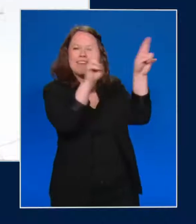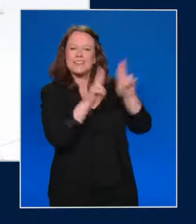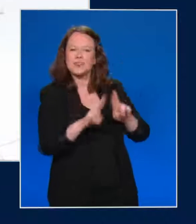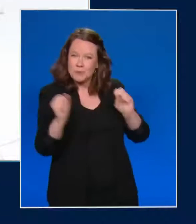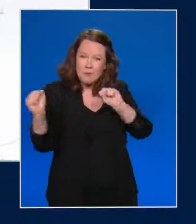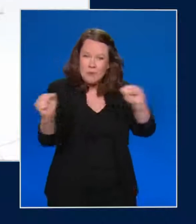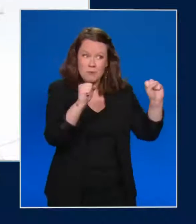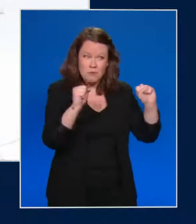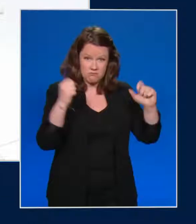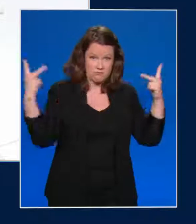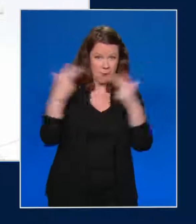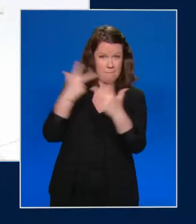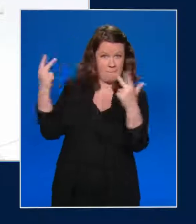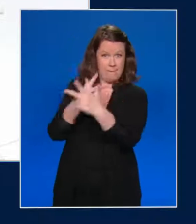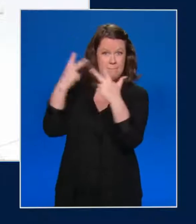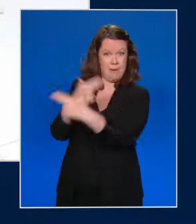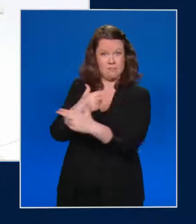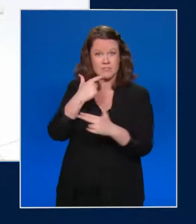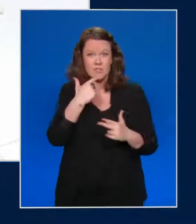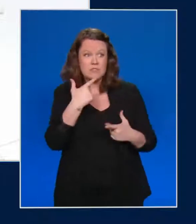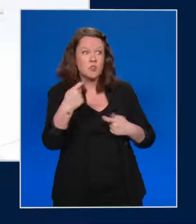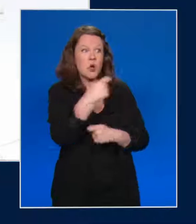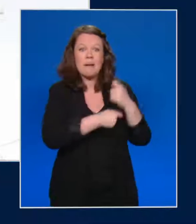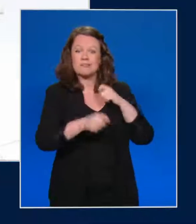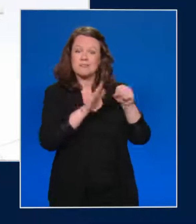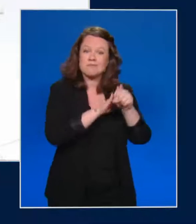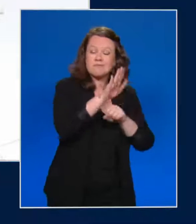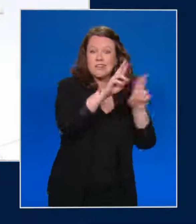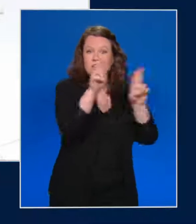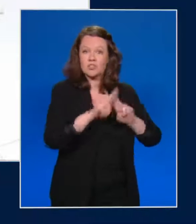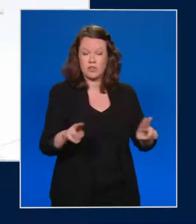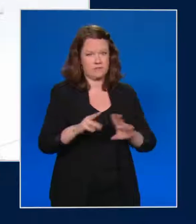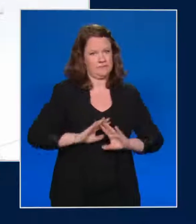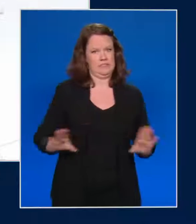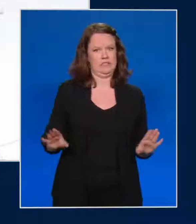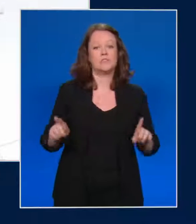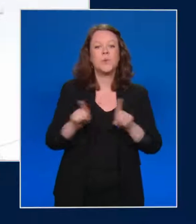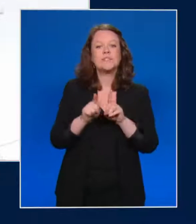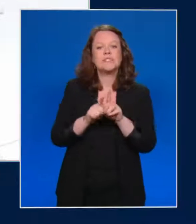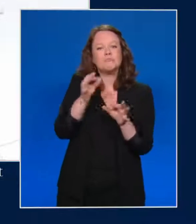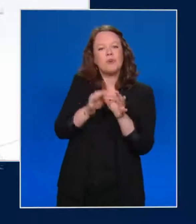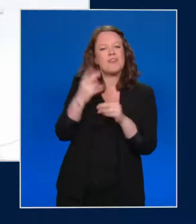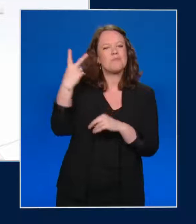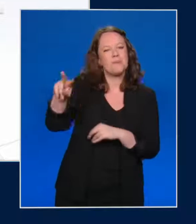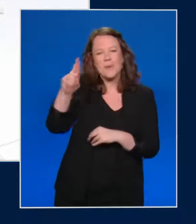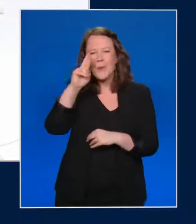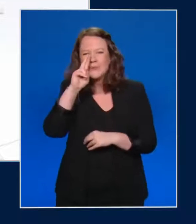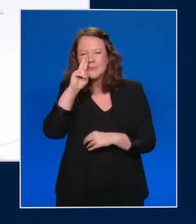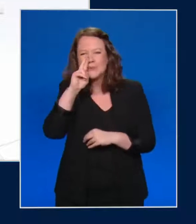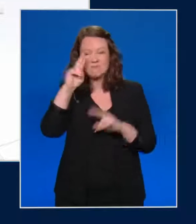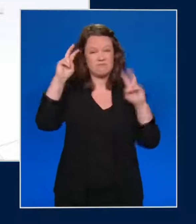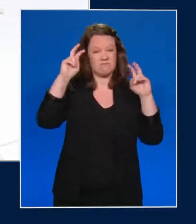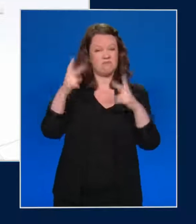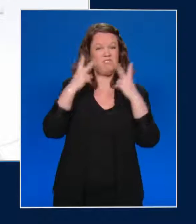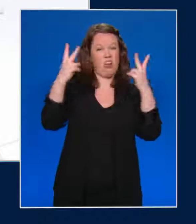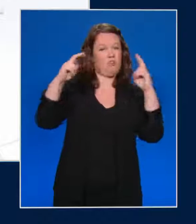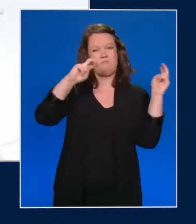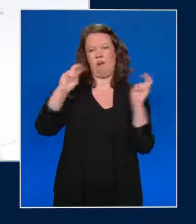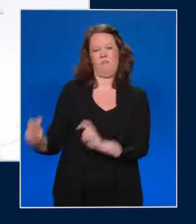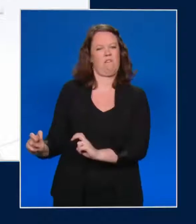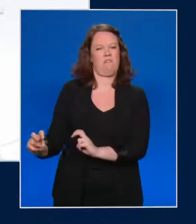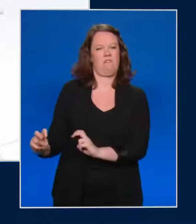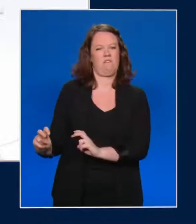impossible nombre de transactions et entraînant la chute du rouble les organes de propagande russe viennent